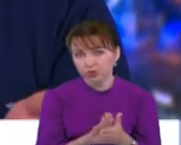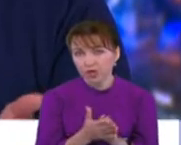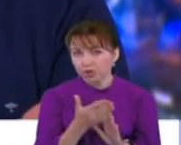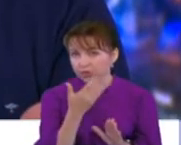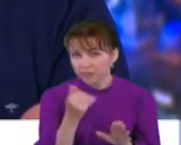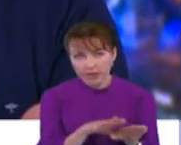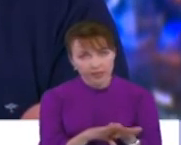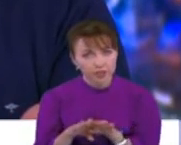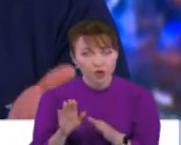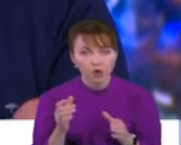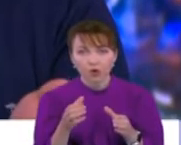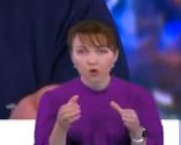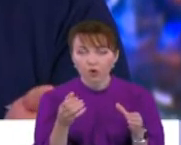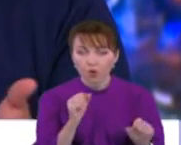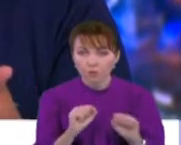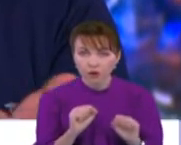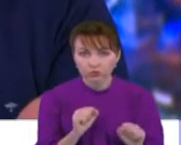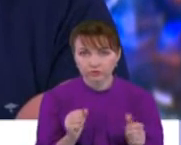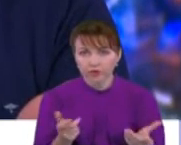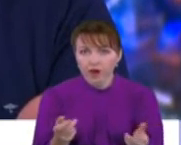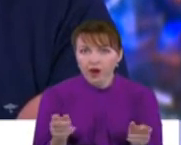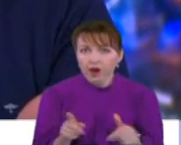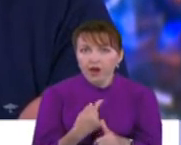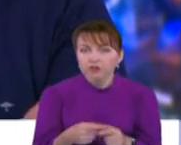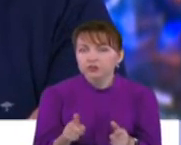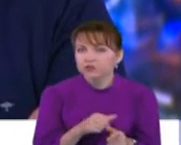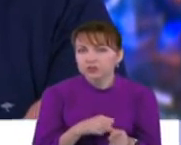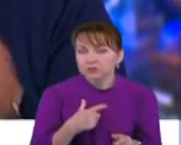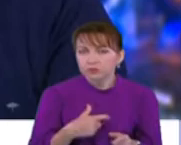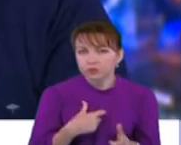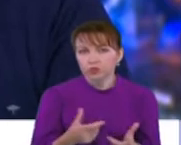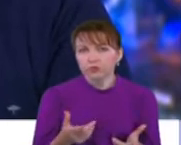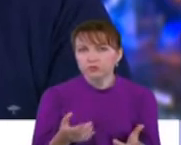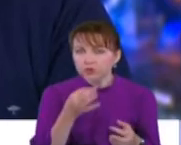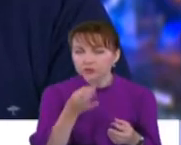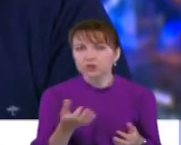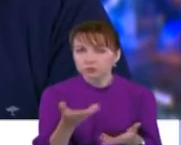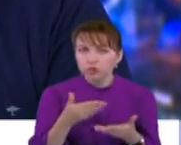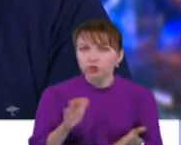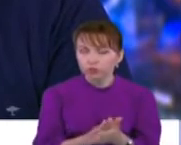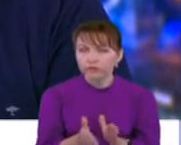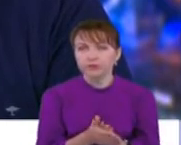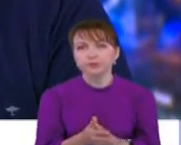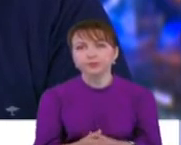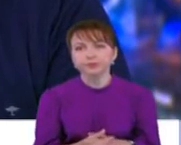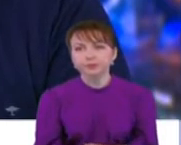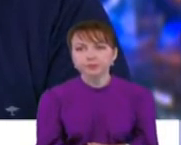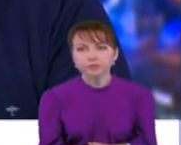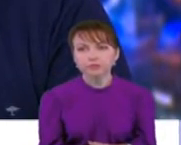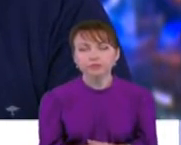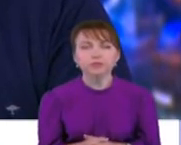командування, немає кому сказати, що ми ж домовилися, чи вони там всі самі по собі, чи як? Залежить від обстановки,